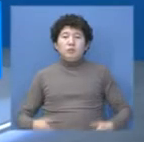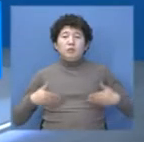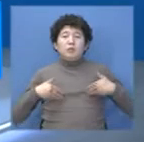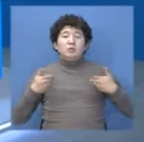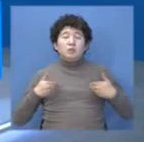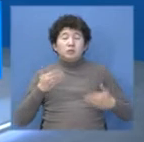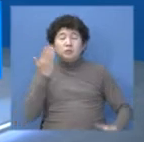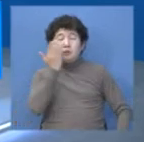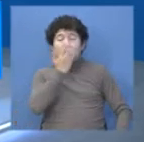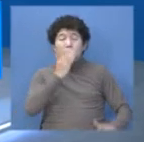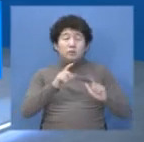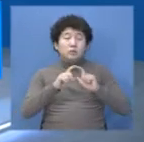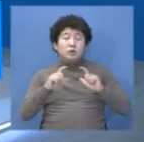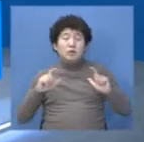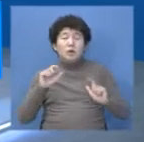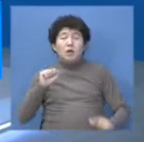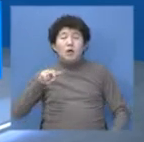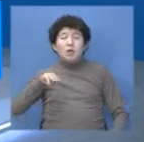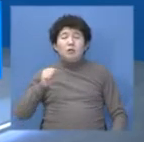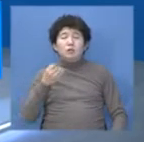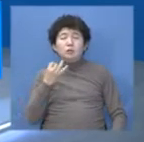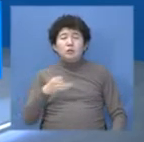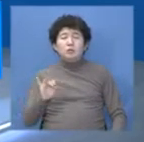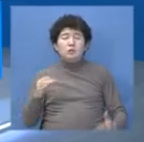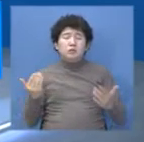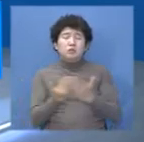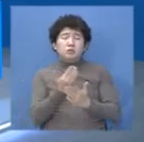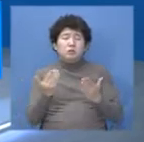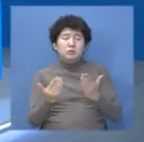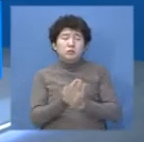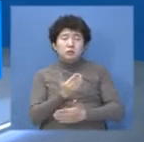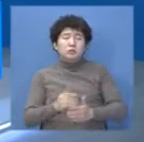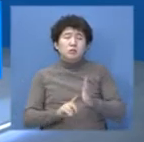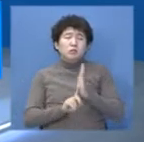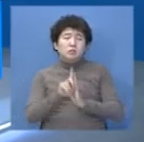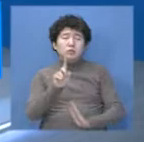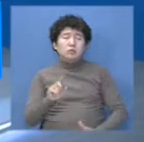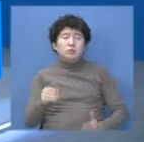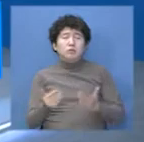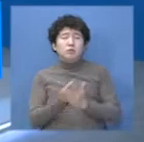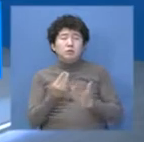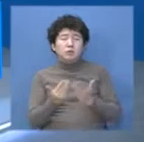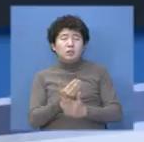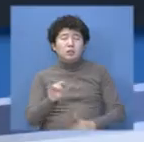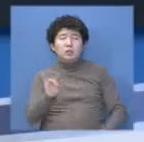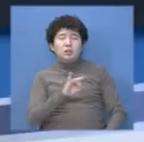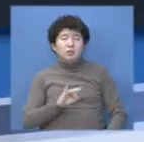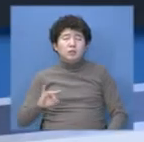Здравствуйте, это программа «Алтай Акпарат», в студии Анна Коцарева, сурдоперевод Адиль Аманов. Начнем с новостей республики.